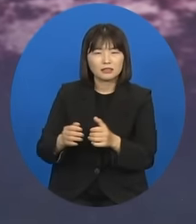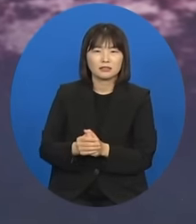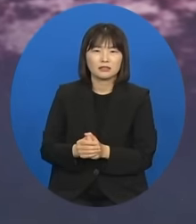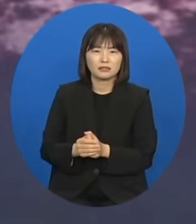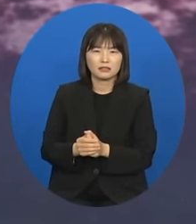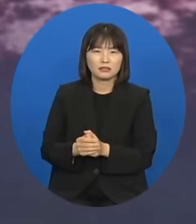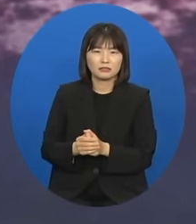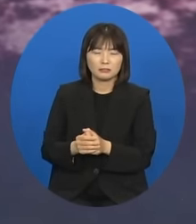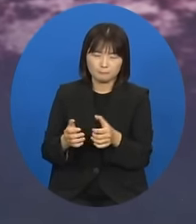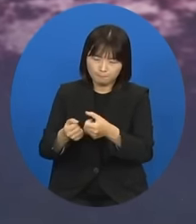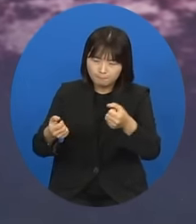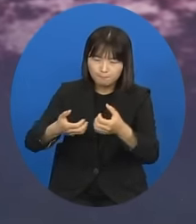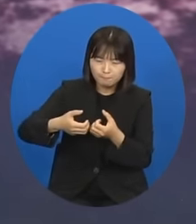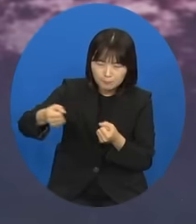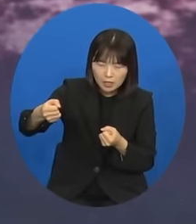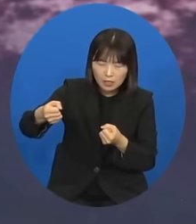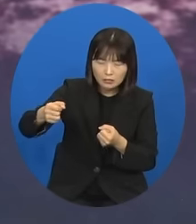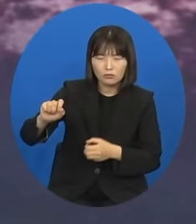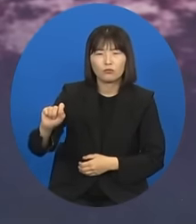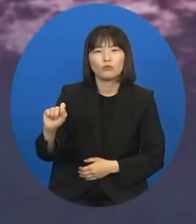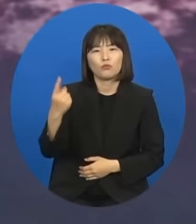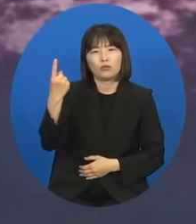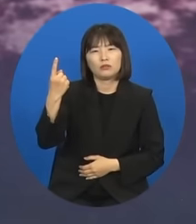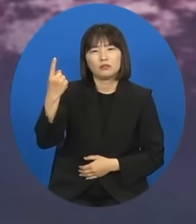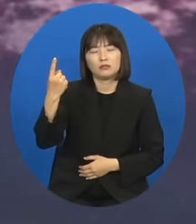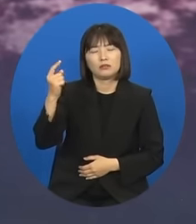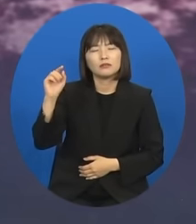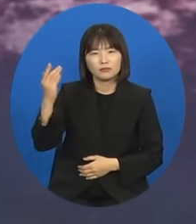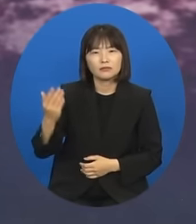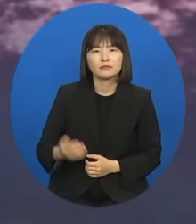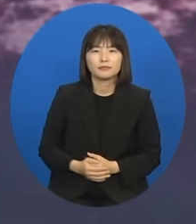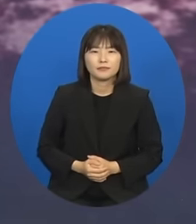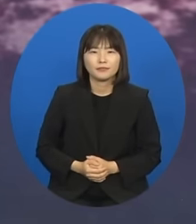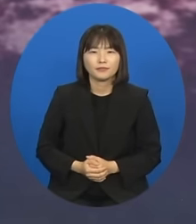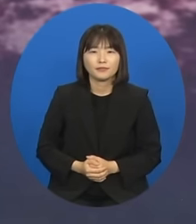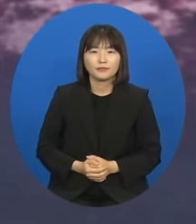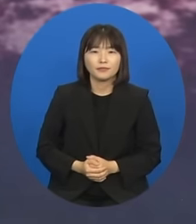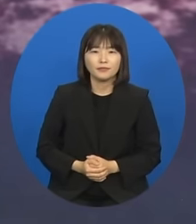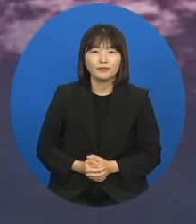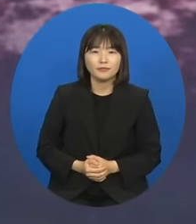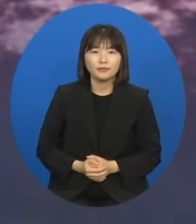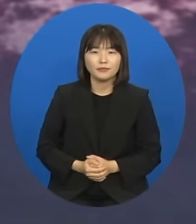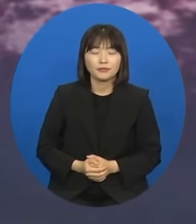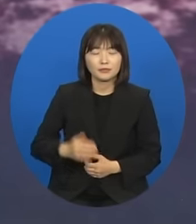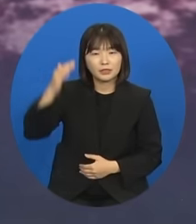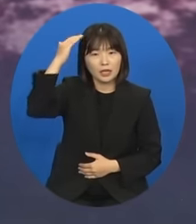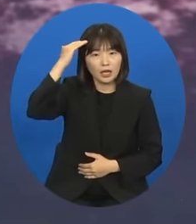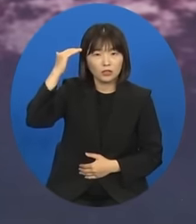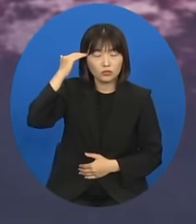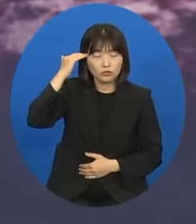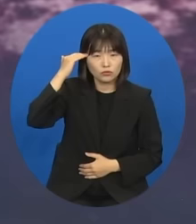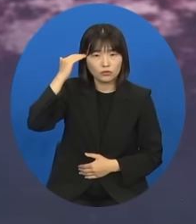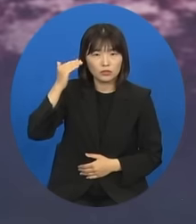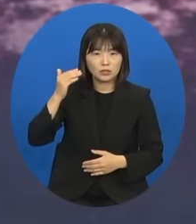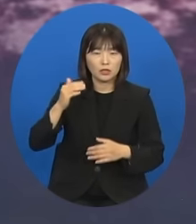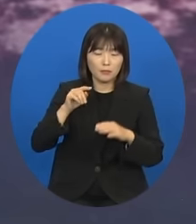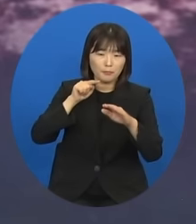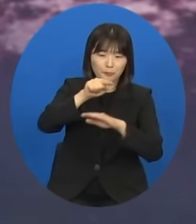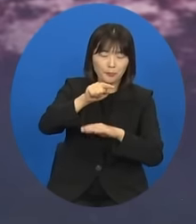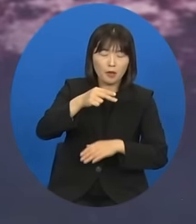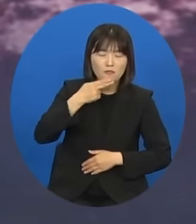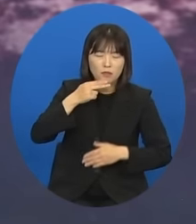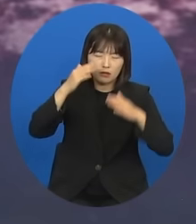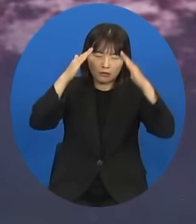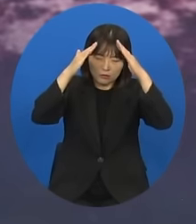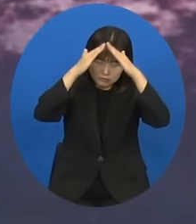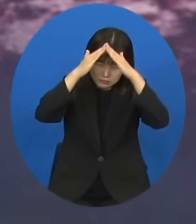갈라놓는 주요 원인이 된다는 것이죠 한국의 은둔 외토리 늘어나고